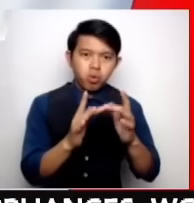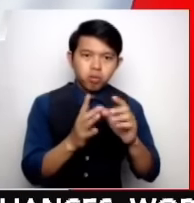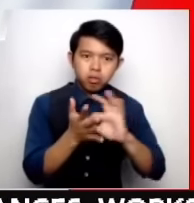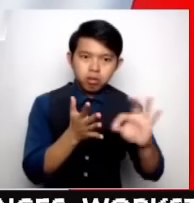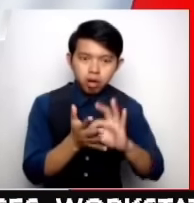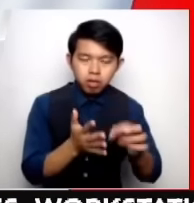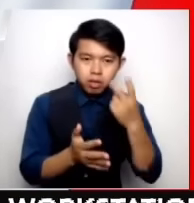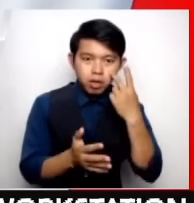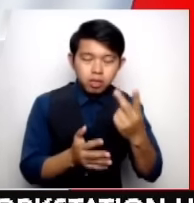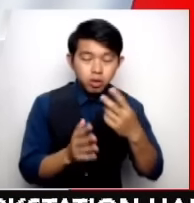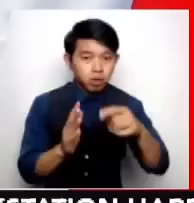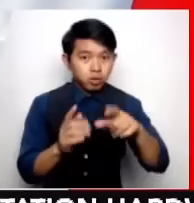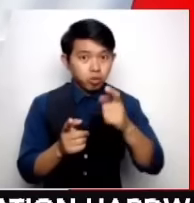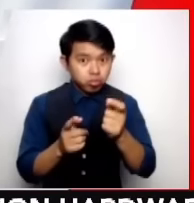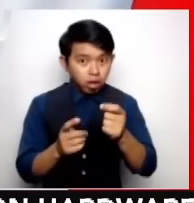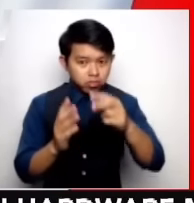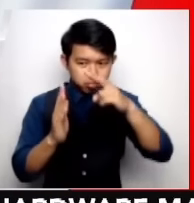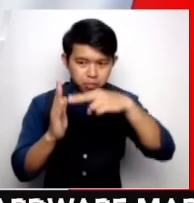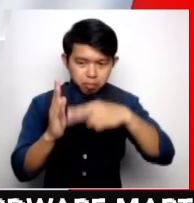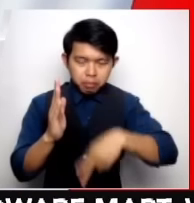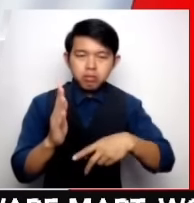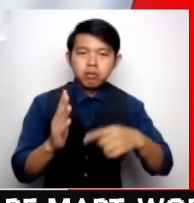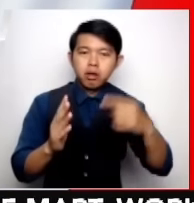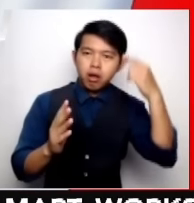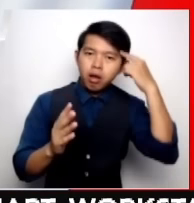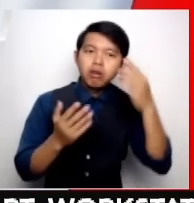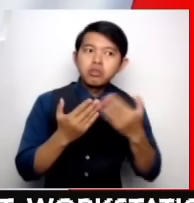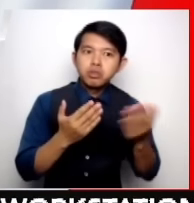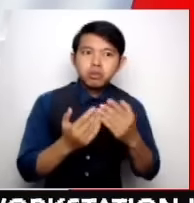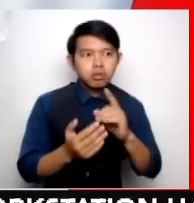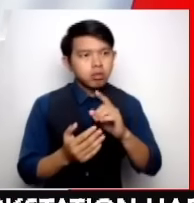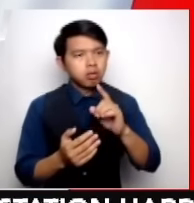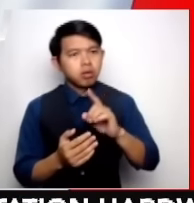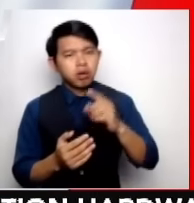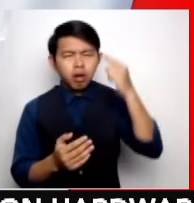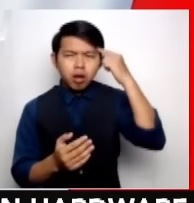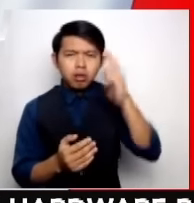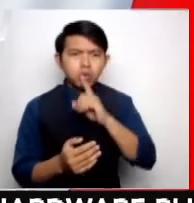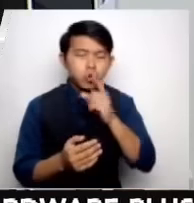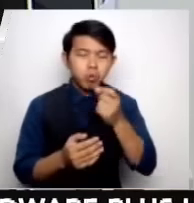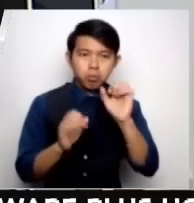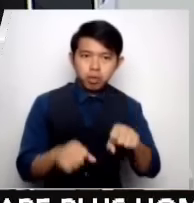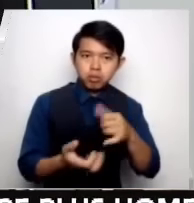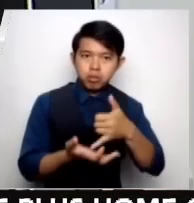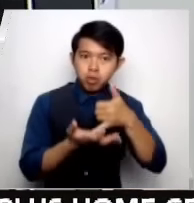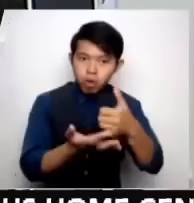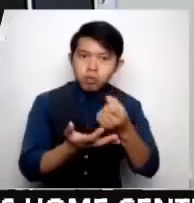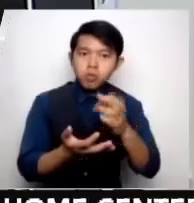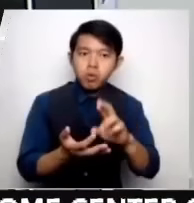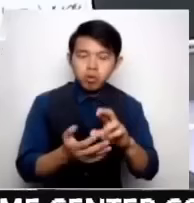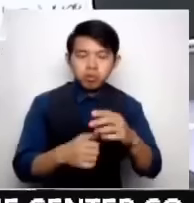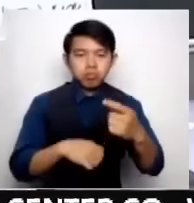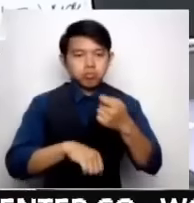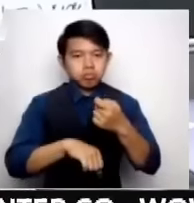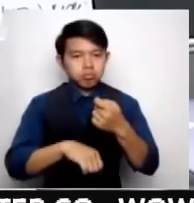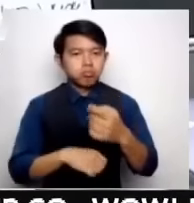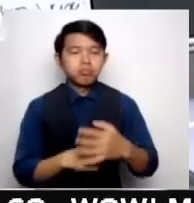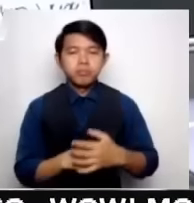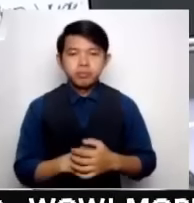mga text sinasabi na either a reward or a threat. Para makapasok sa lehitimong message